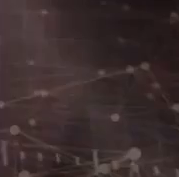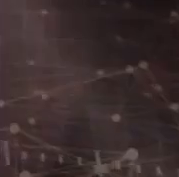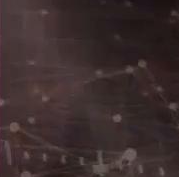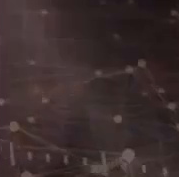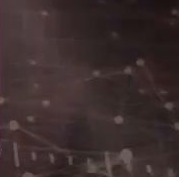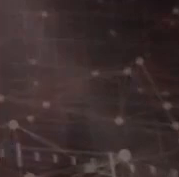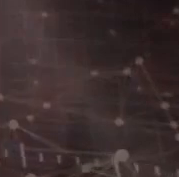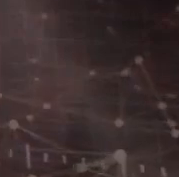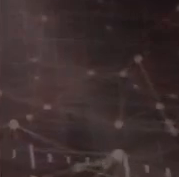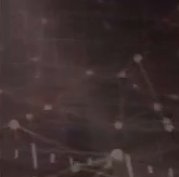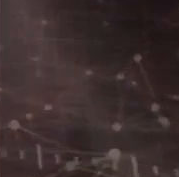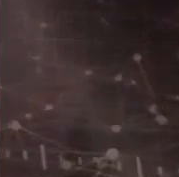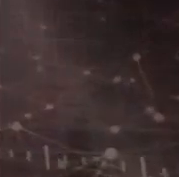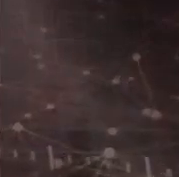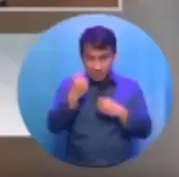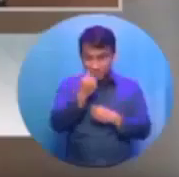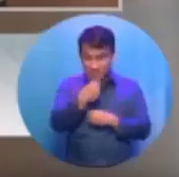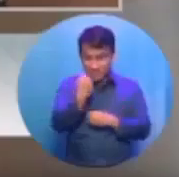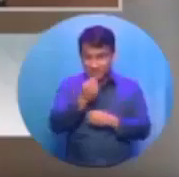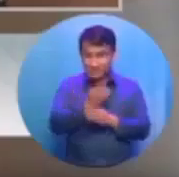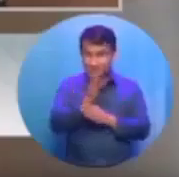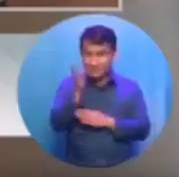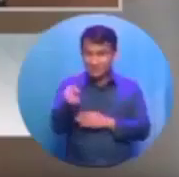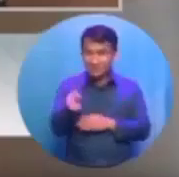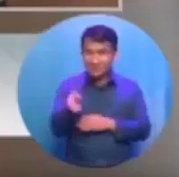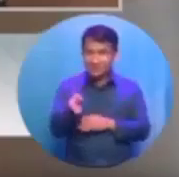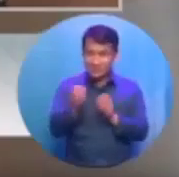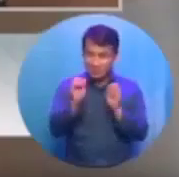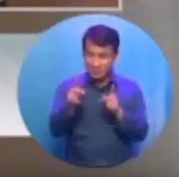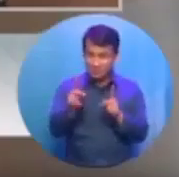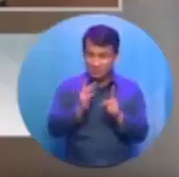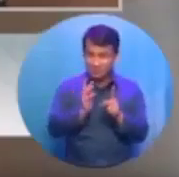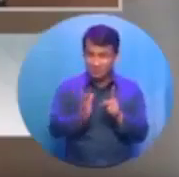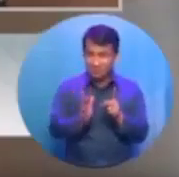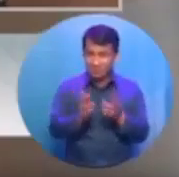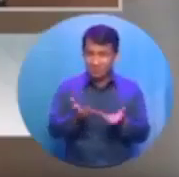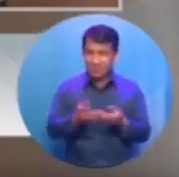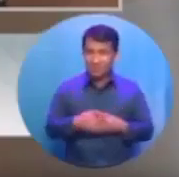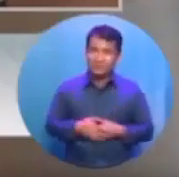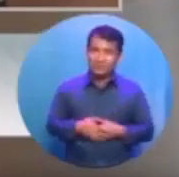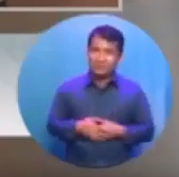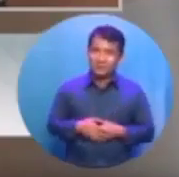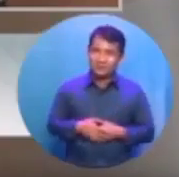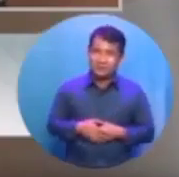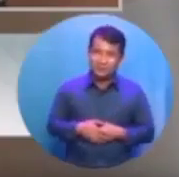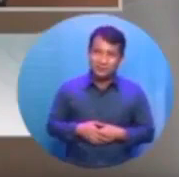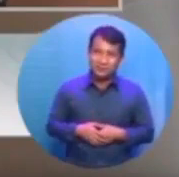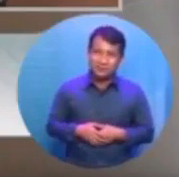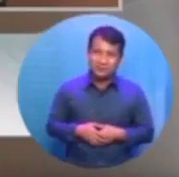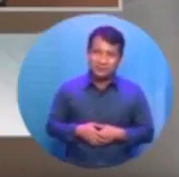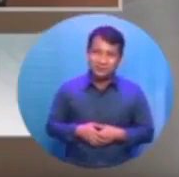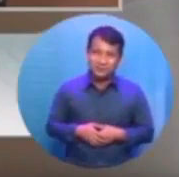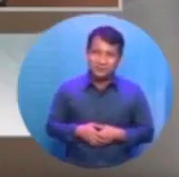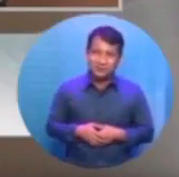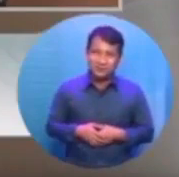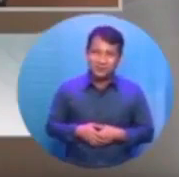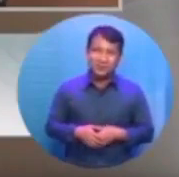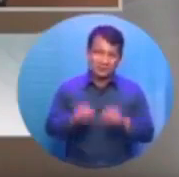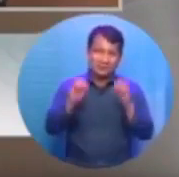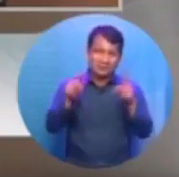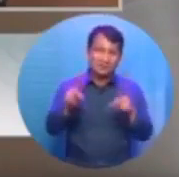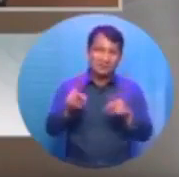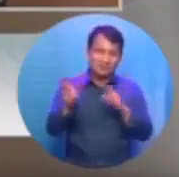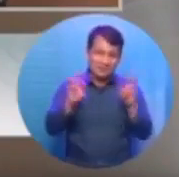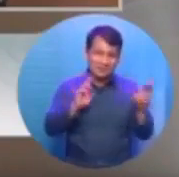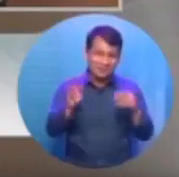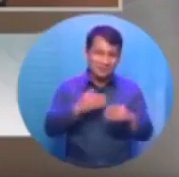ba nakapag-makeup na, nakapag-lipstick na, bago kayo pumunta ng barangay? Nakapag-ayos na ho ba siya? Sir? Papunta na po kami doon, eh. Ah,